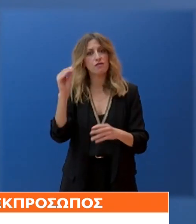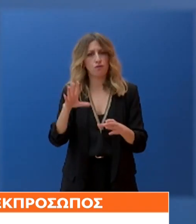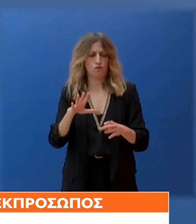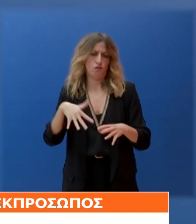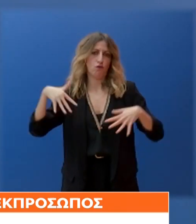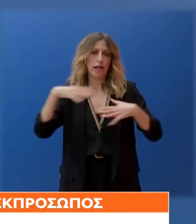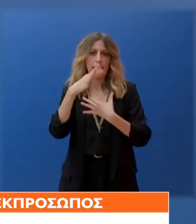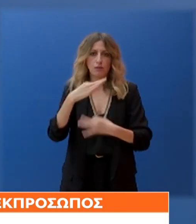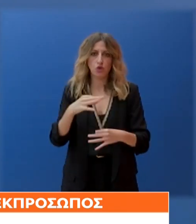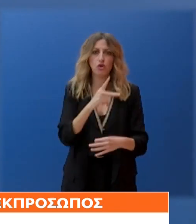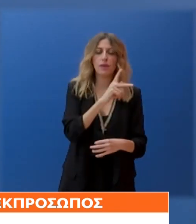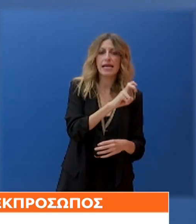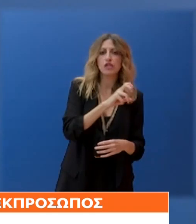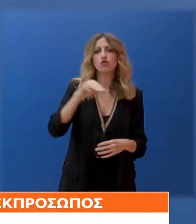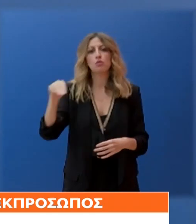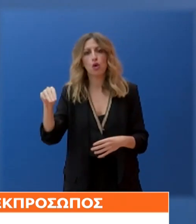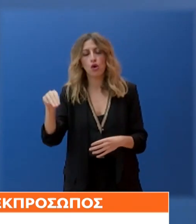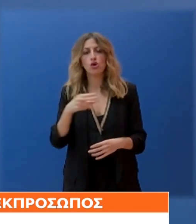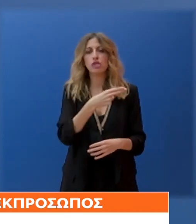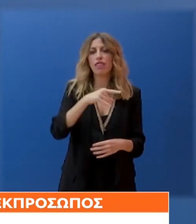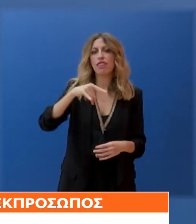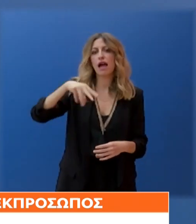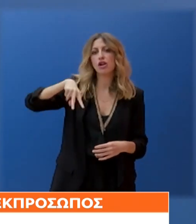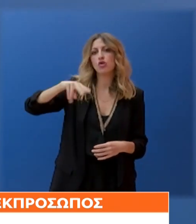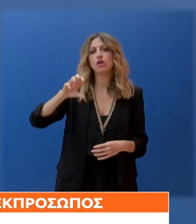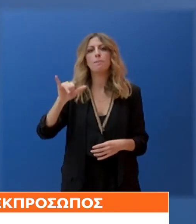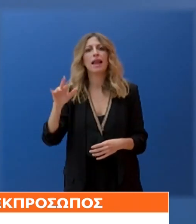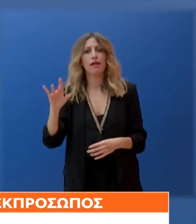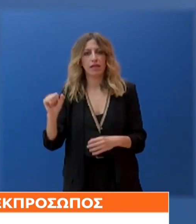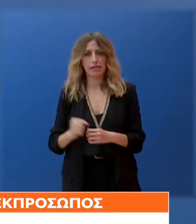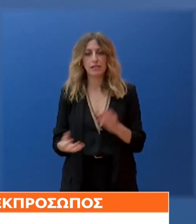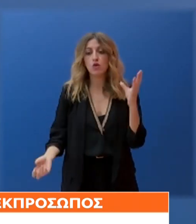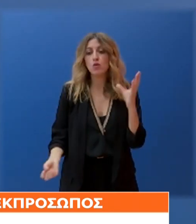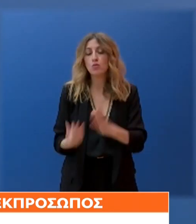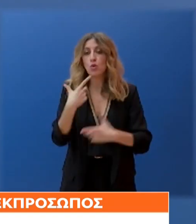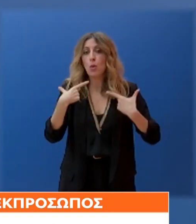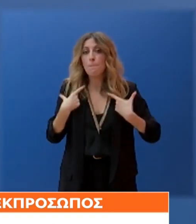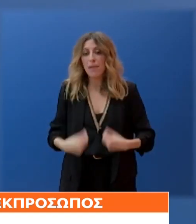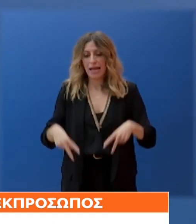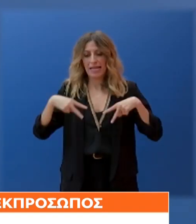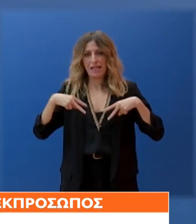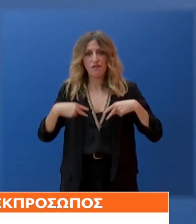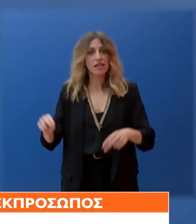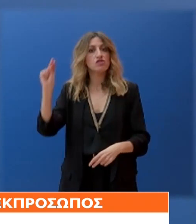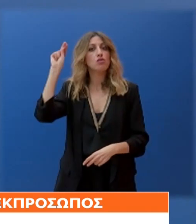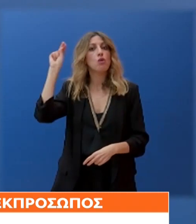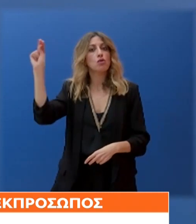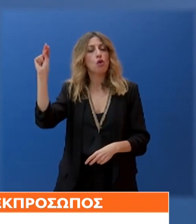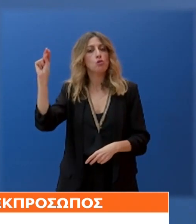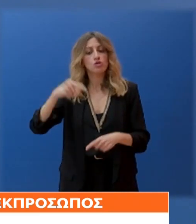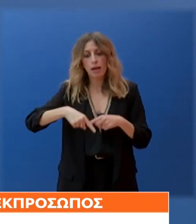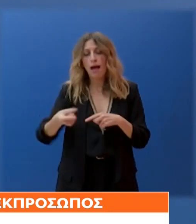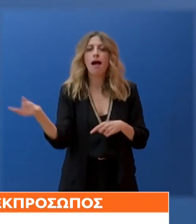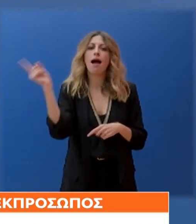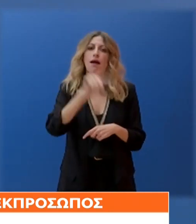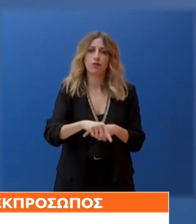Χρήστος Μπουκόρος, Θάνος Πλεύρης. Η ορκομοσία των νέων μελών της κυβέρνησης θα πραγματοποιηθεί αύριο.